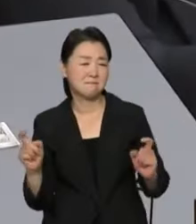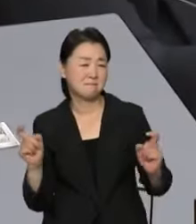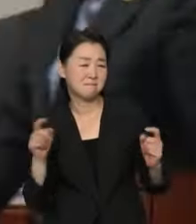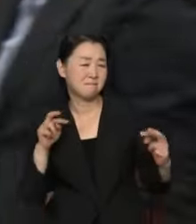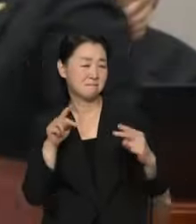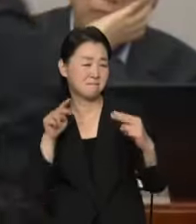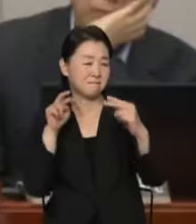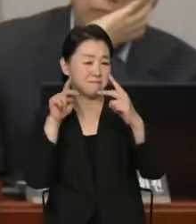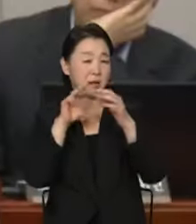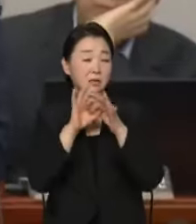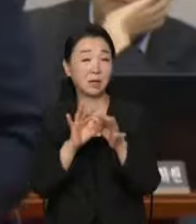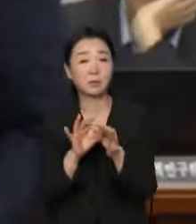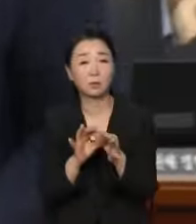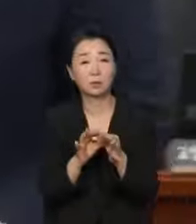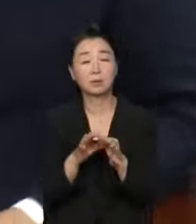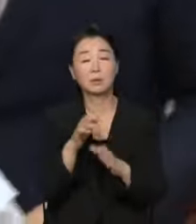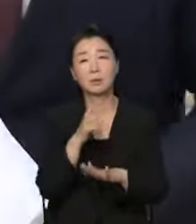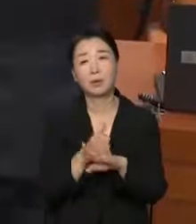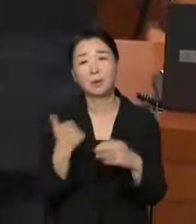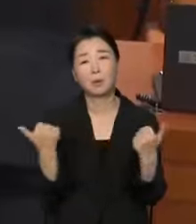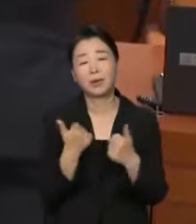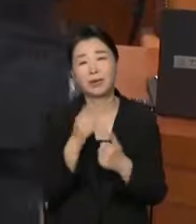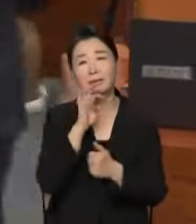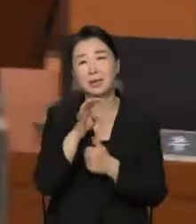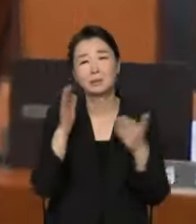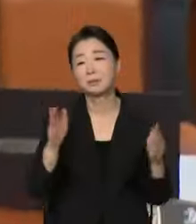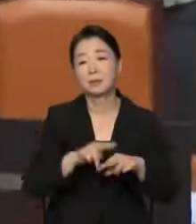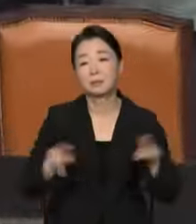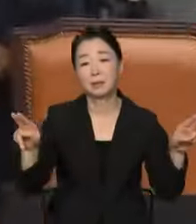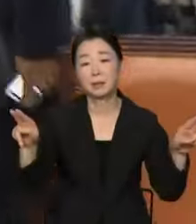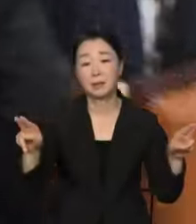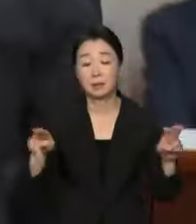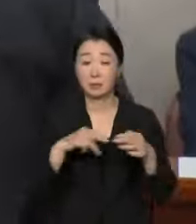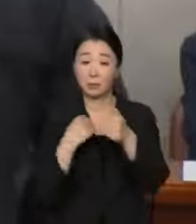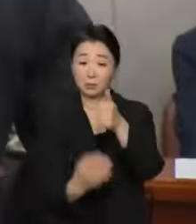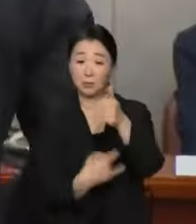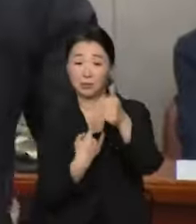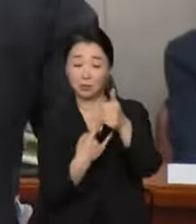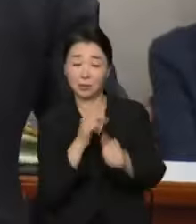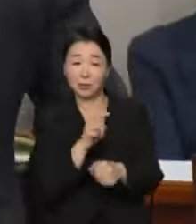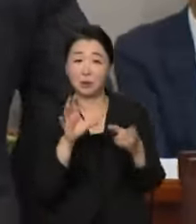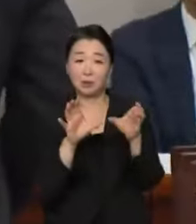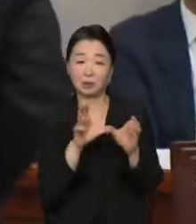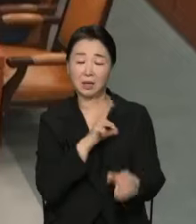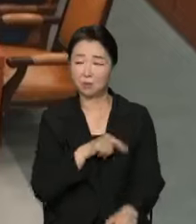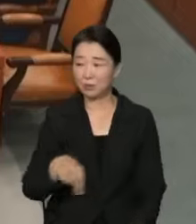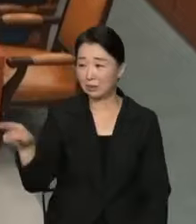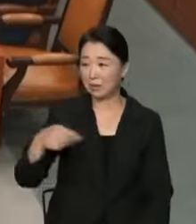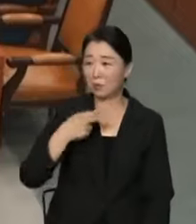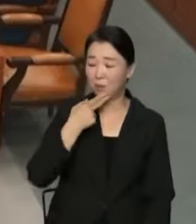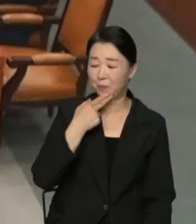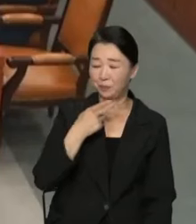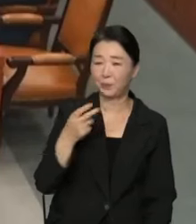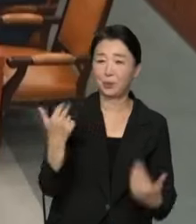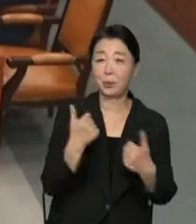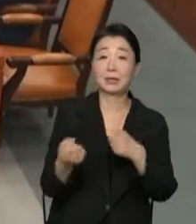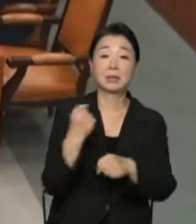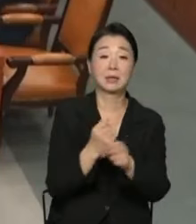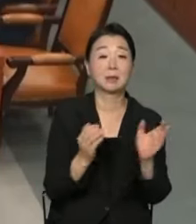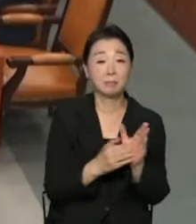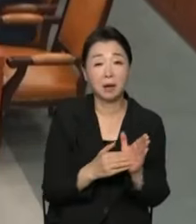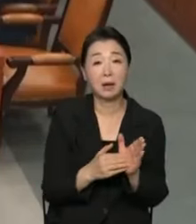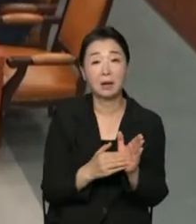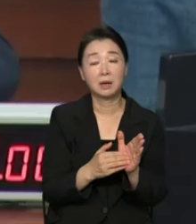계속됐고 회의는 40여 분 만에 파행됐습니다. 운영위는 여당 의원들이 불참한 가운데 회의를 재개해 김